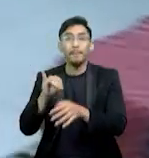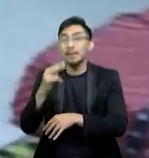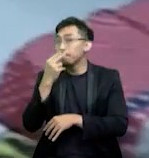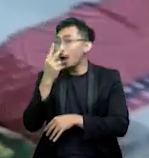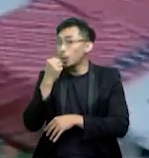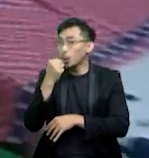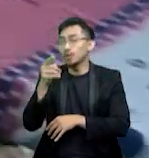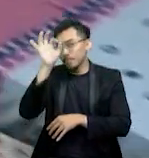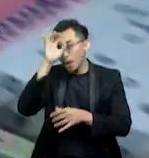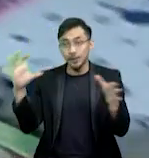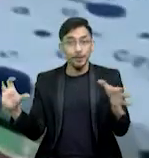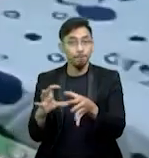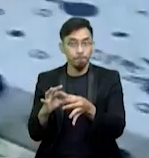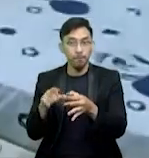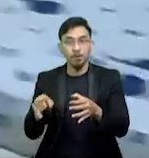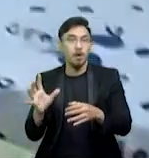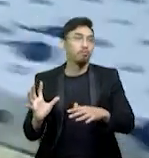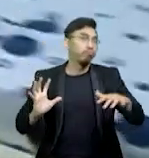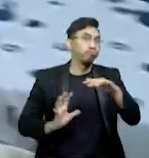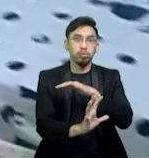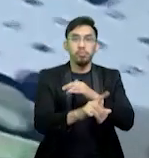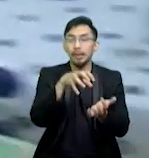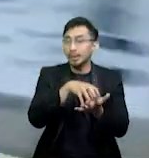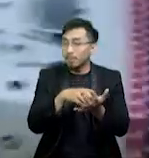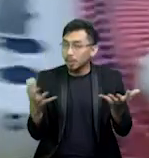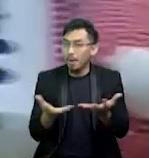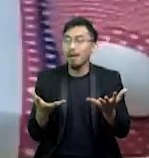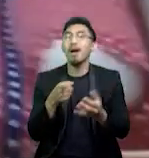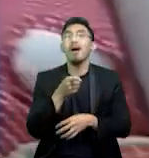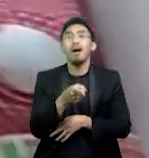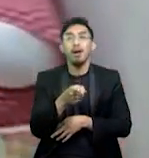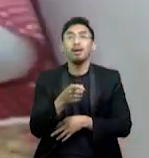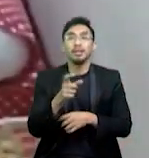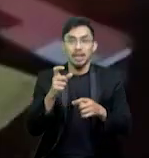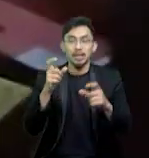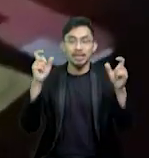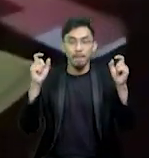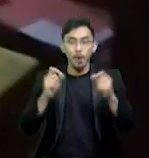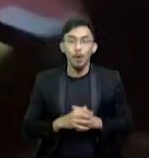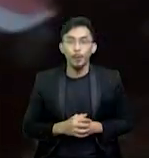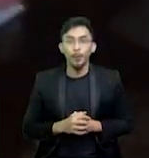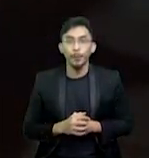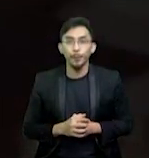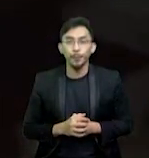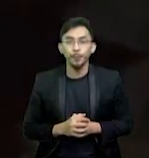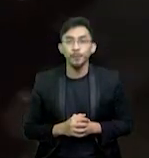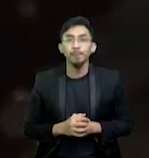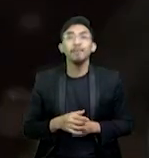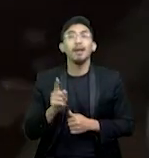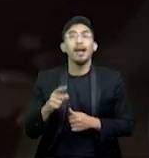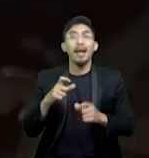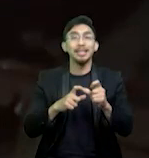menggerebek wisma di Kabupaten Cirebon Jawa Barat dari tempat penampungan ilegal ini seorang calo berinisial SW dan